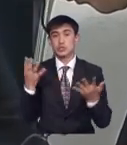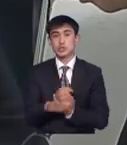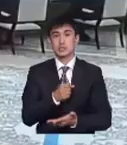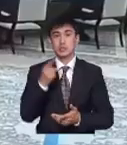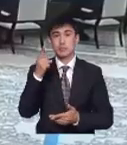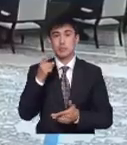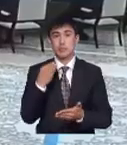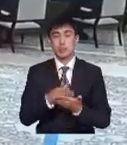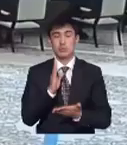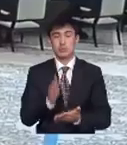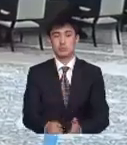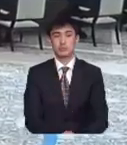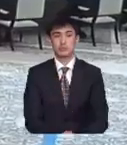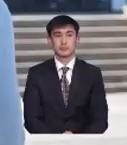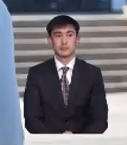деп бағалап отыр.